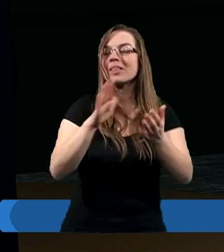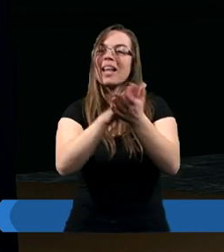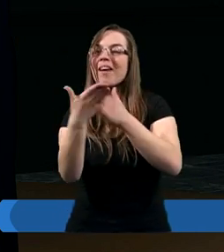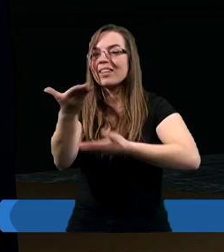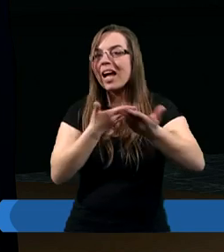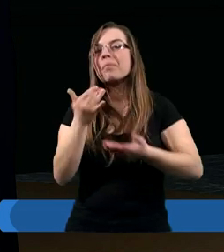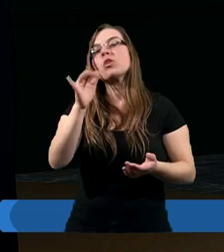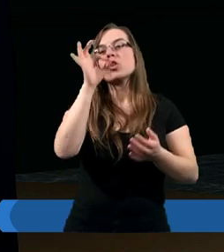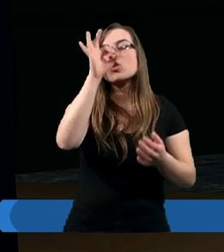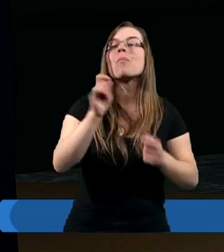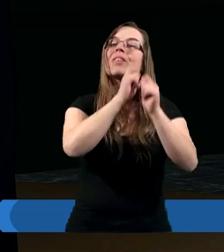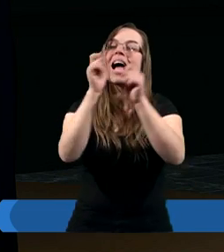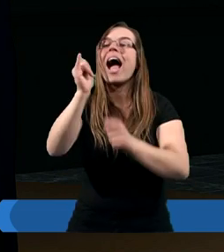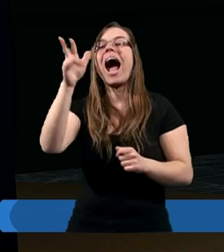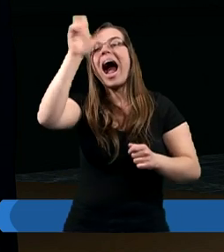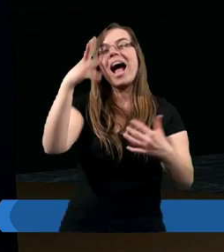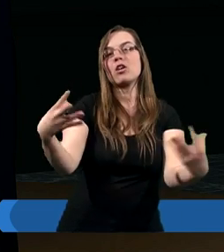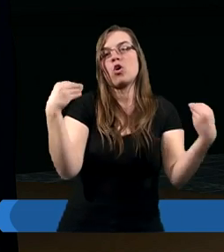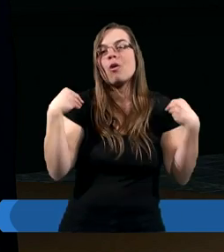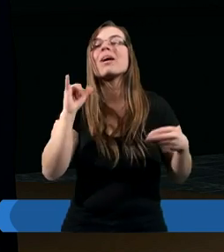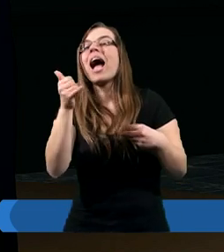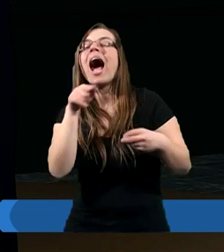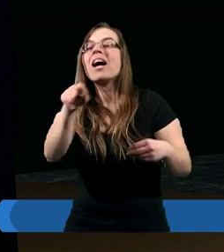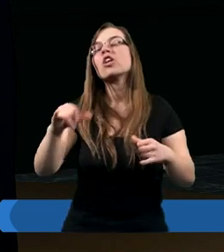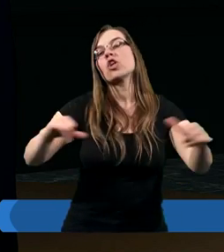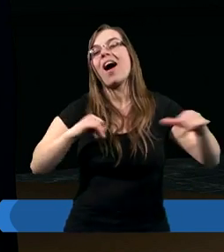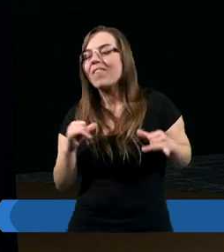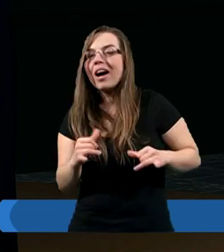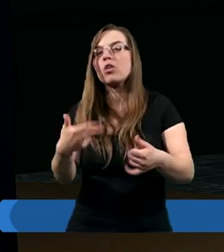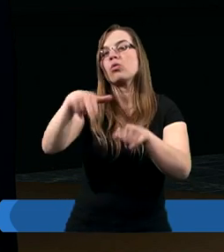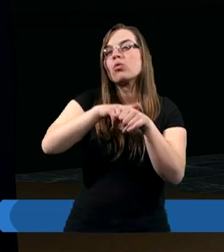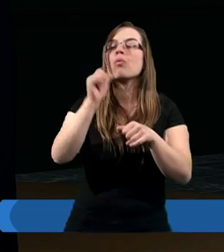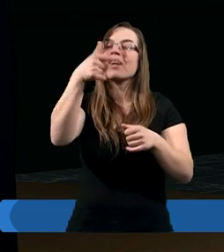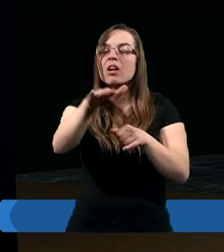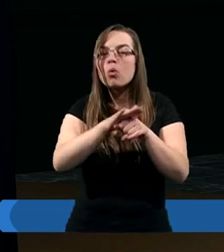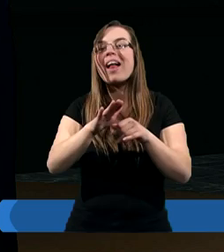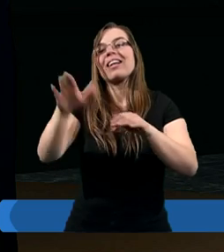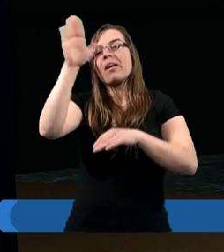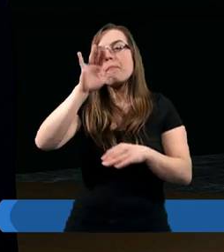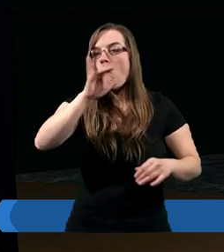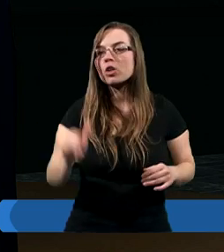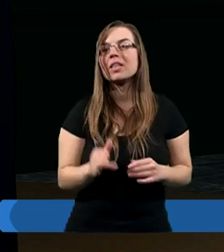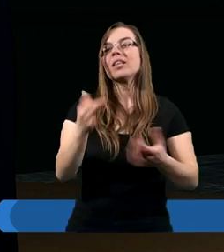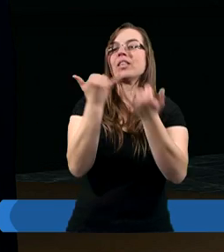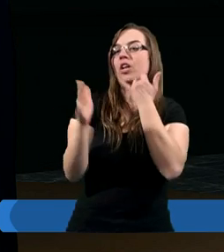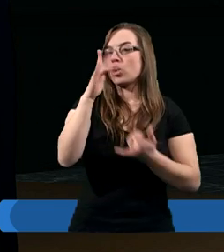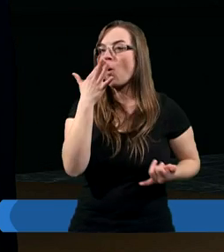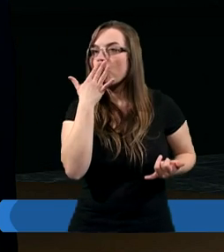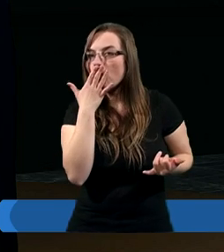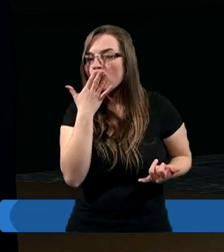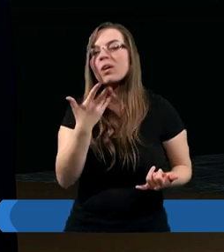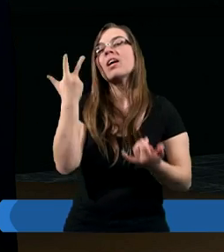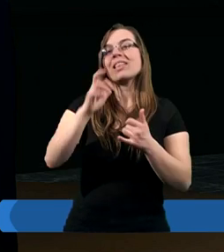tym darem łaski, jaki każdy otrzymał jako dobrzy szafarze rozlicznej łaski Bożej. Jeśli kto